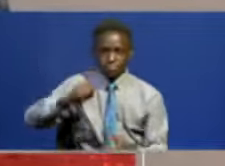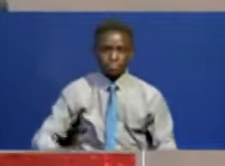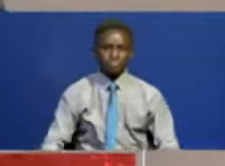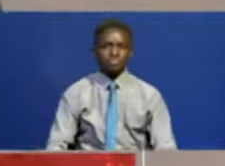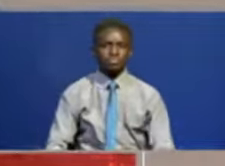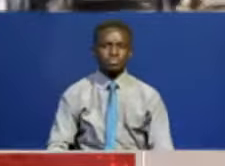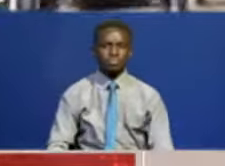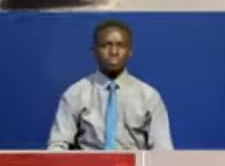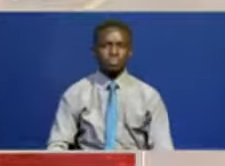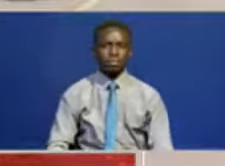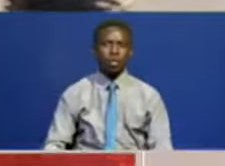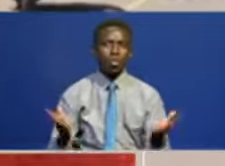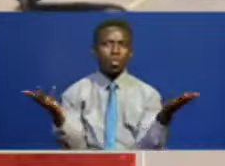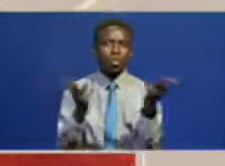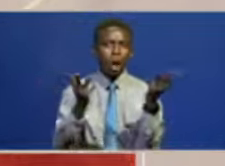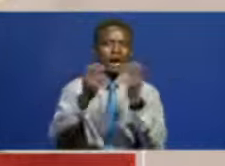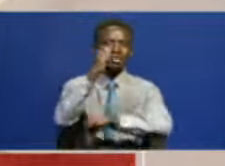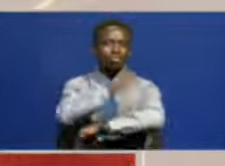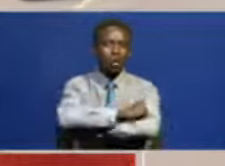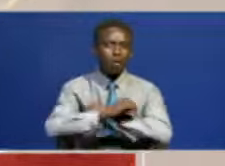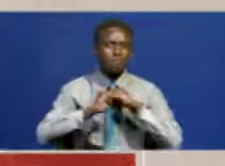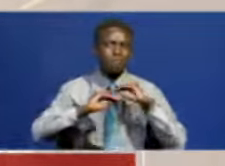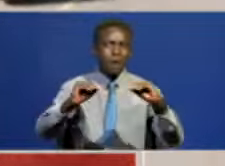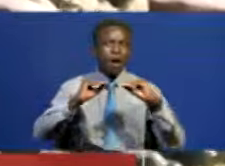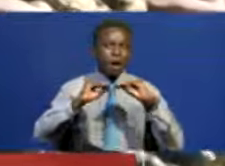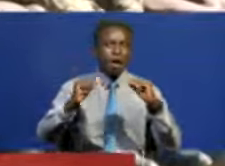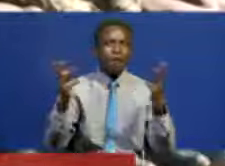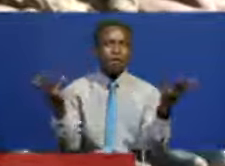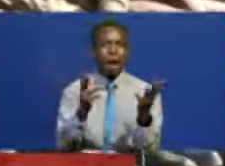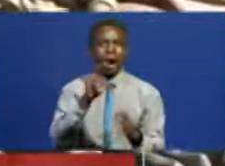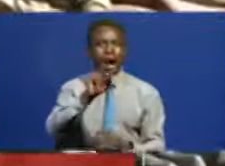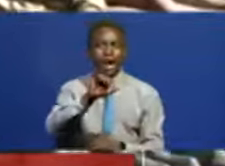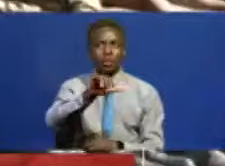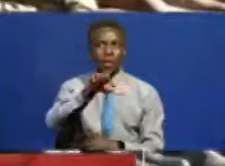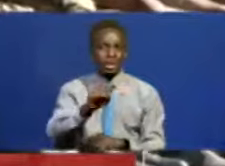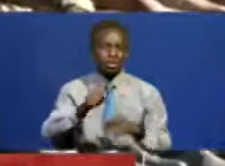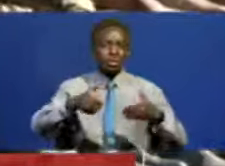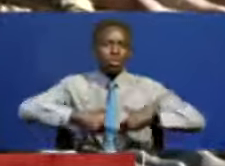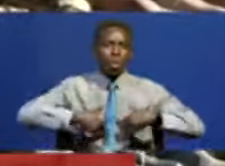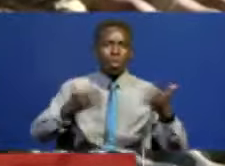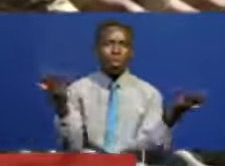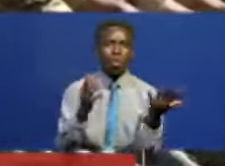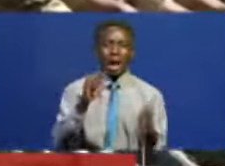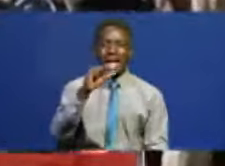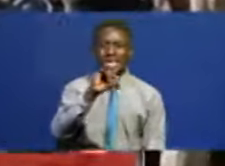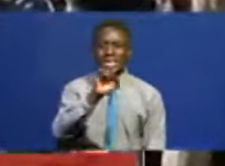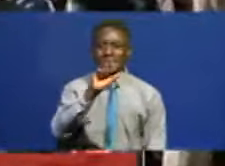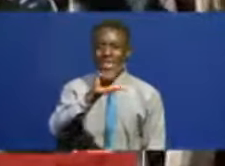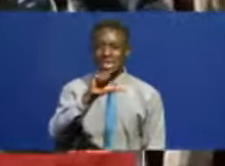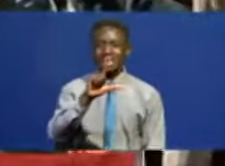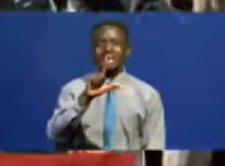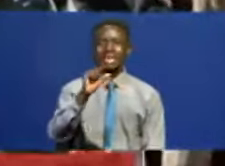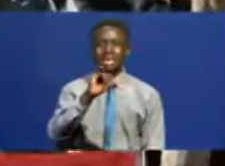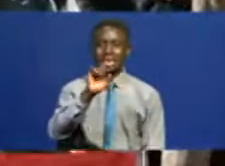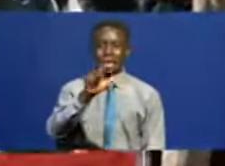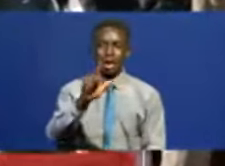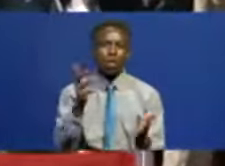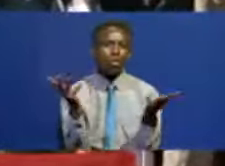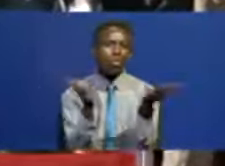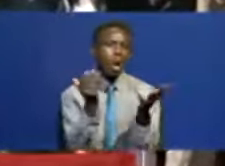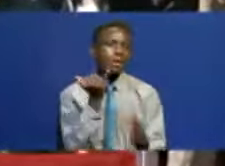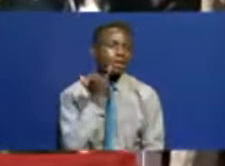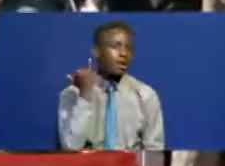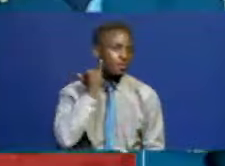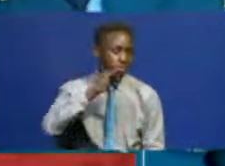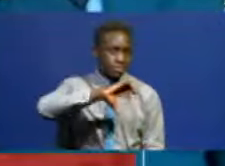Ni kwenye chuo cha mafunzo cha makurutu wa huduma ya vijana kwa Taifa NYS Gilgil, County ya Nakuru. Familia na marafiki